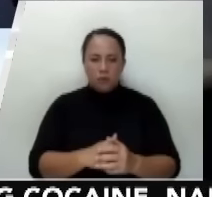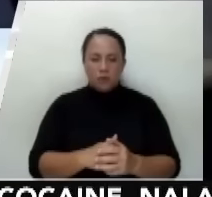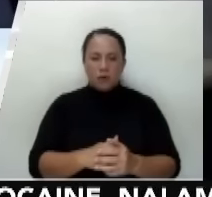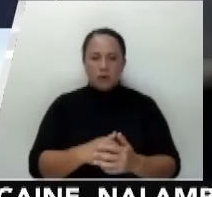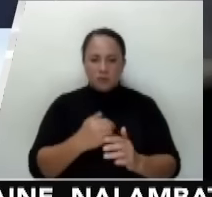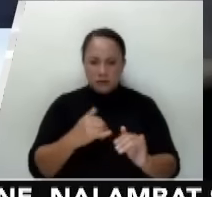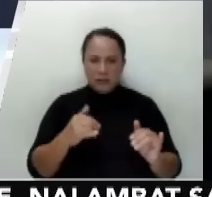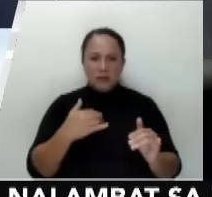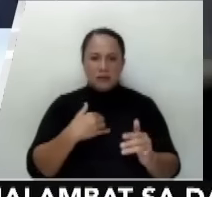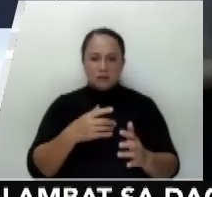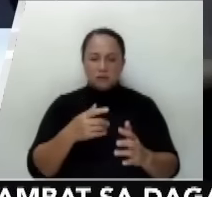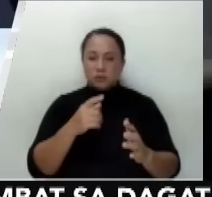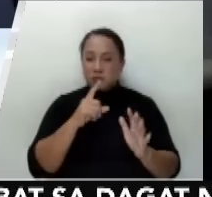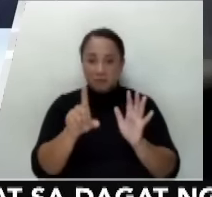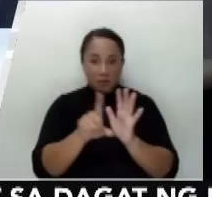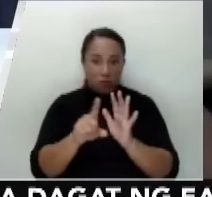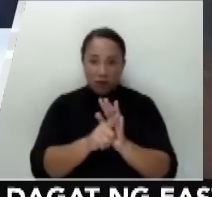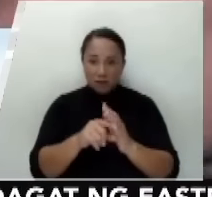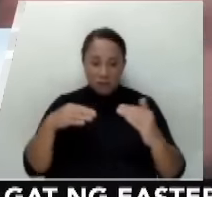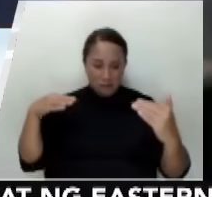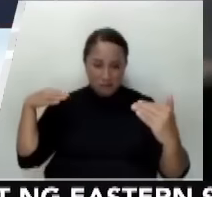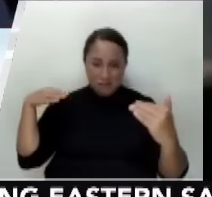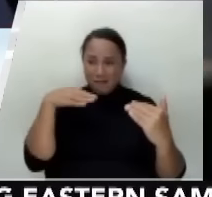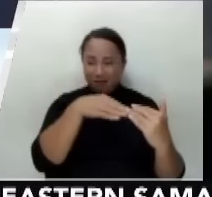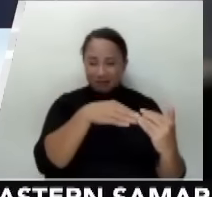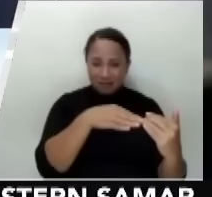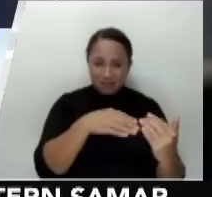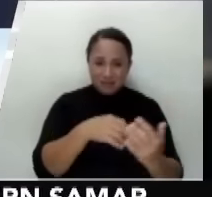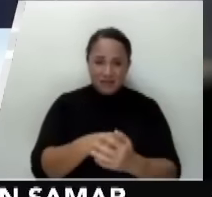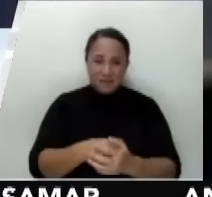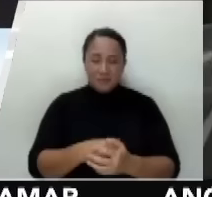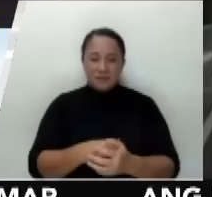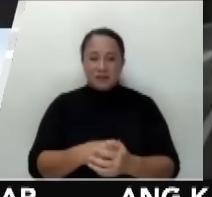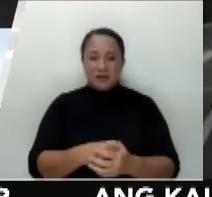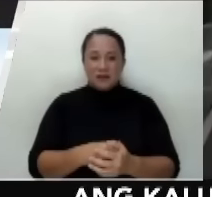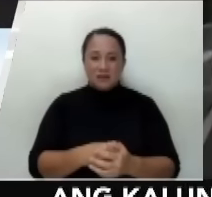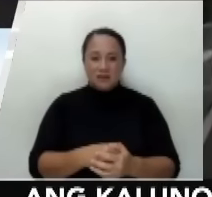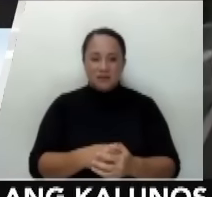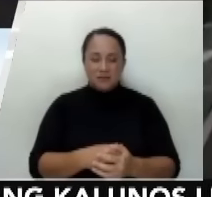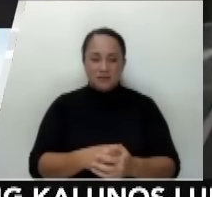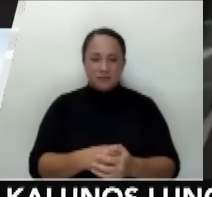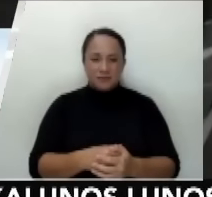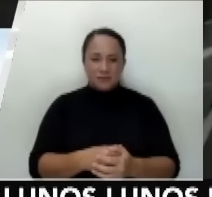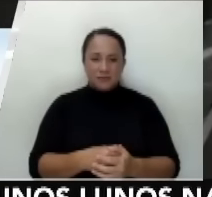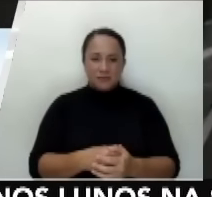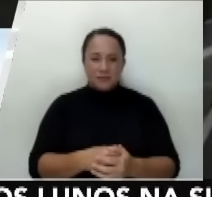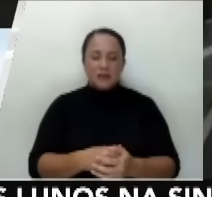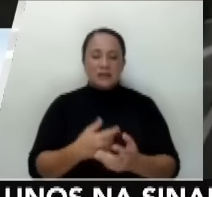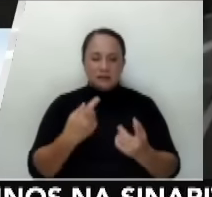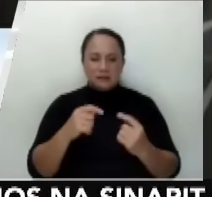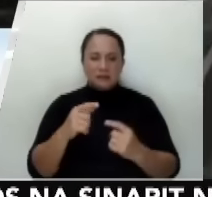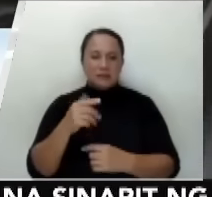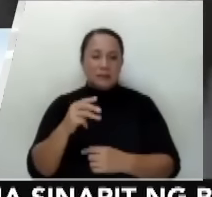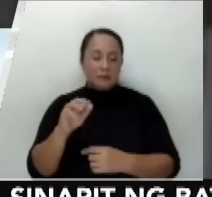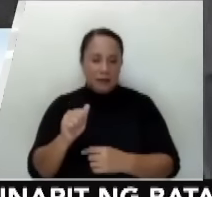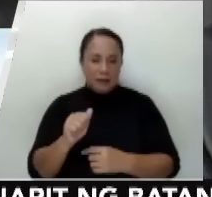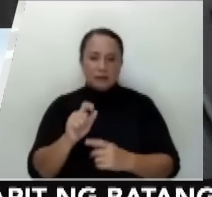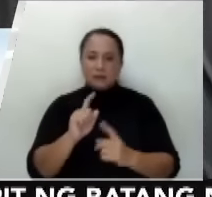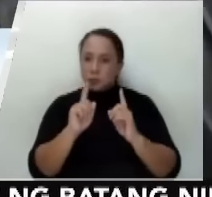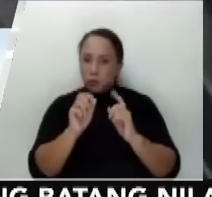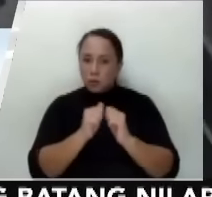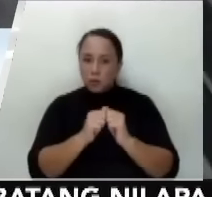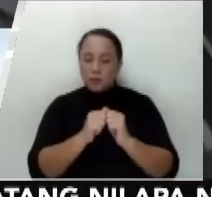talaga allowed kasi counter po ang ginawa. Hindi naman po siya going the lane yung ginawa. Sinikap ng GMA Integrated News sa makuhang panig ng